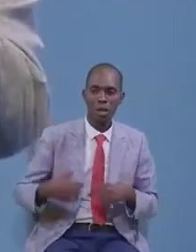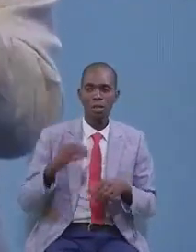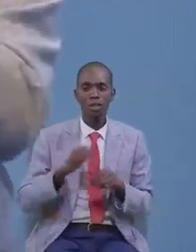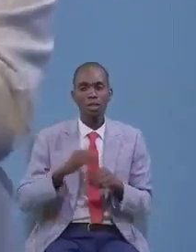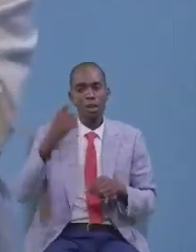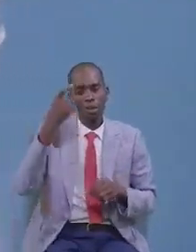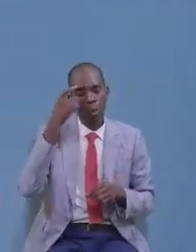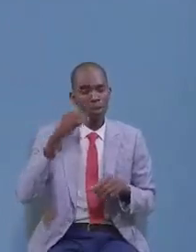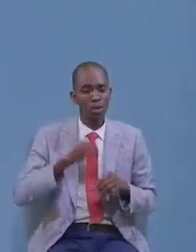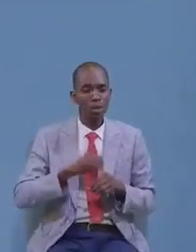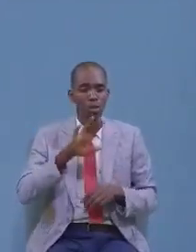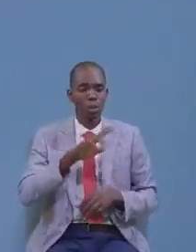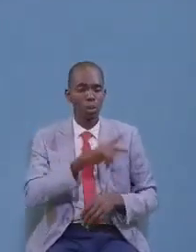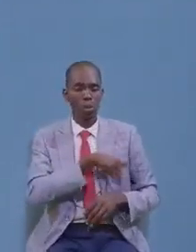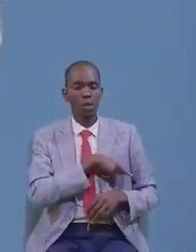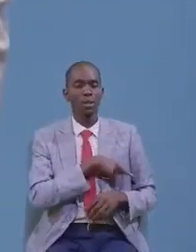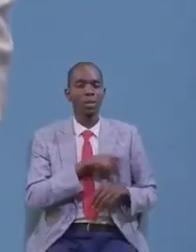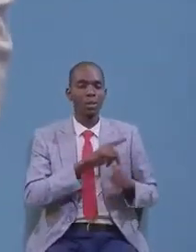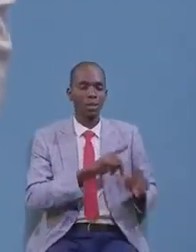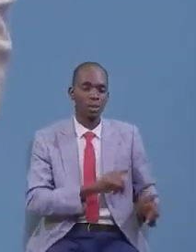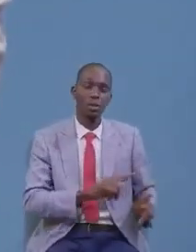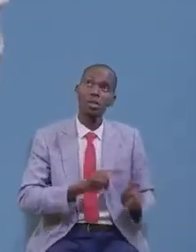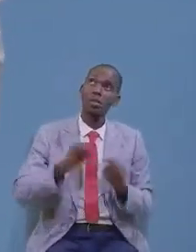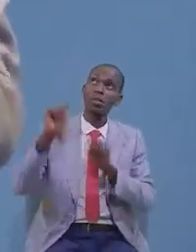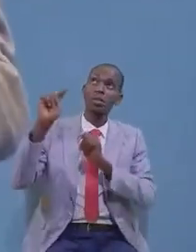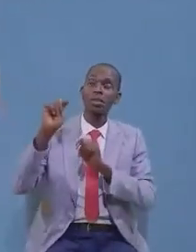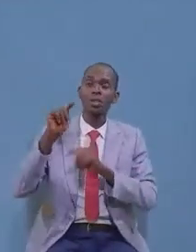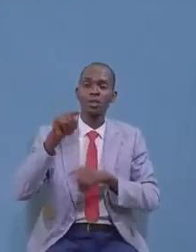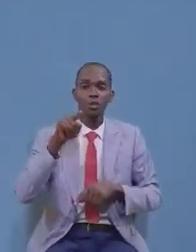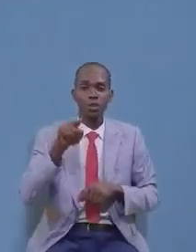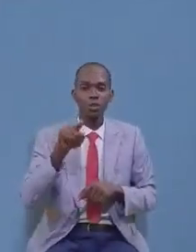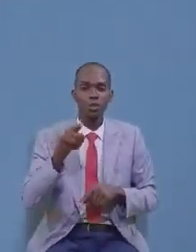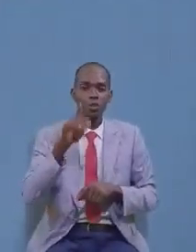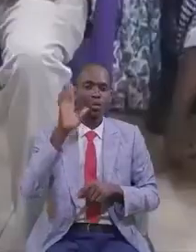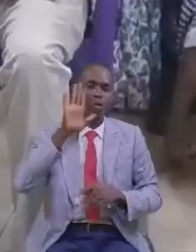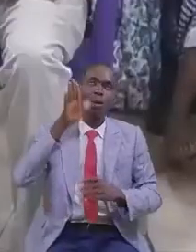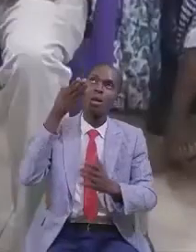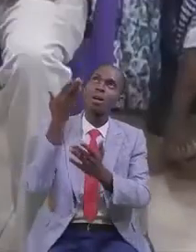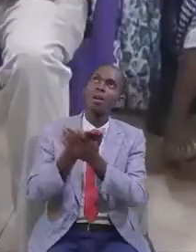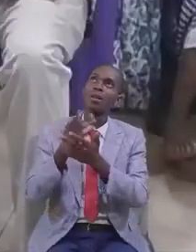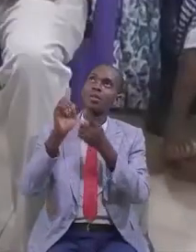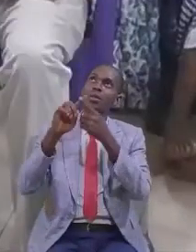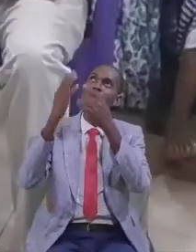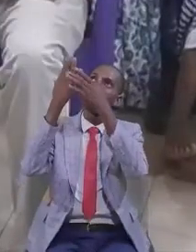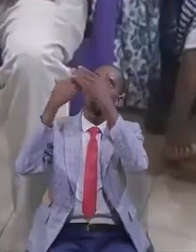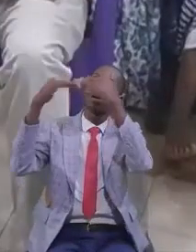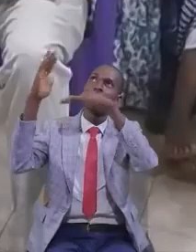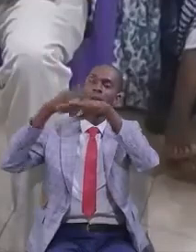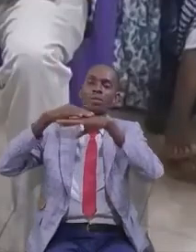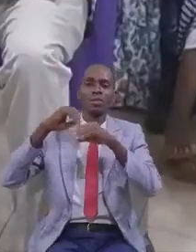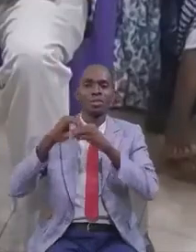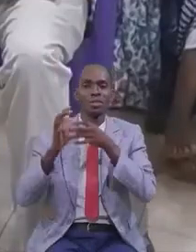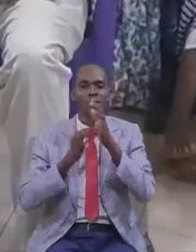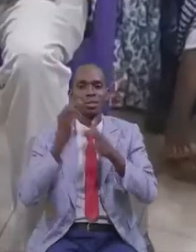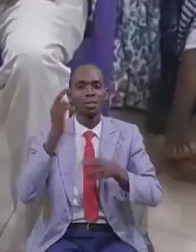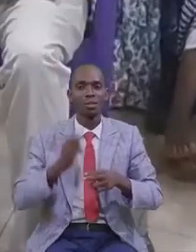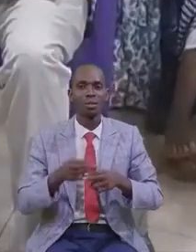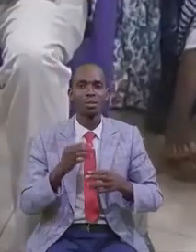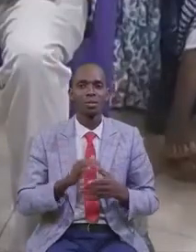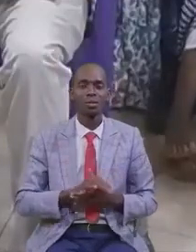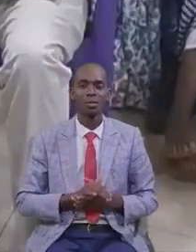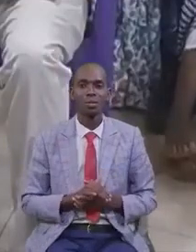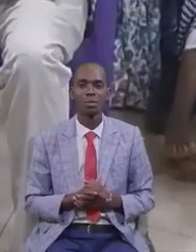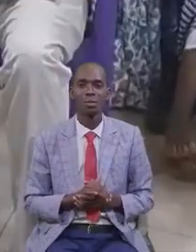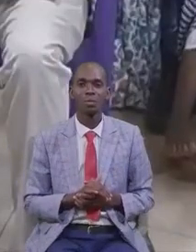your personality translates you. We will get to heaven. మీ హృదయములో మనసులో జీవితములో ఉన్న సత్యమైన